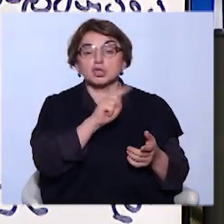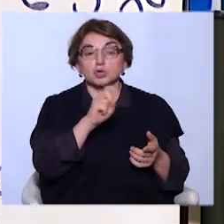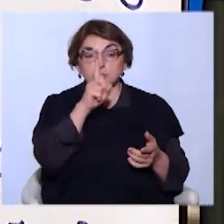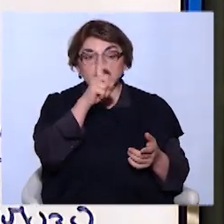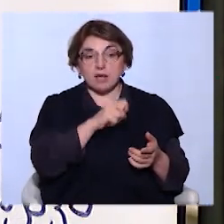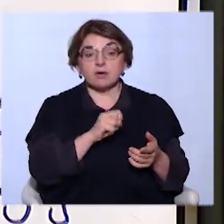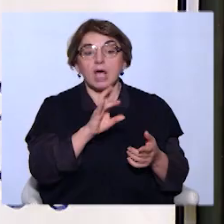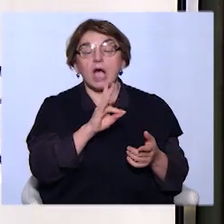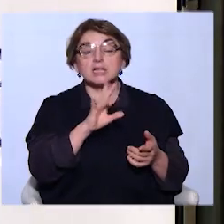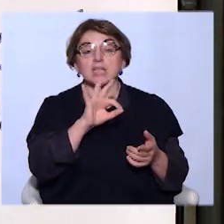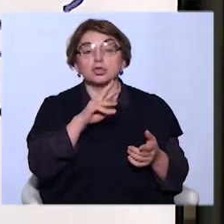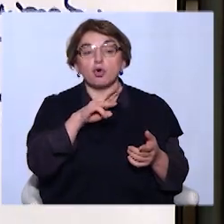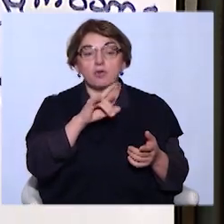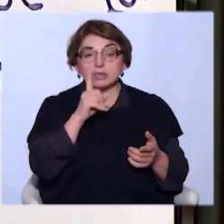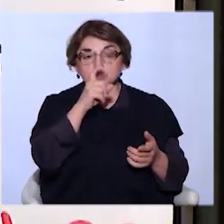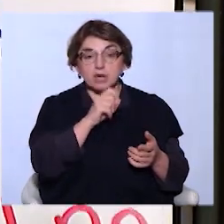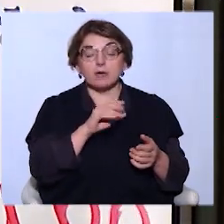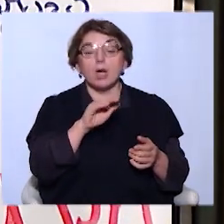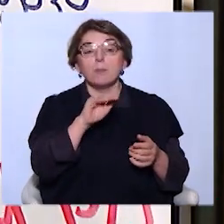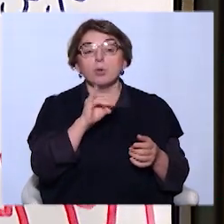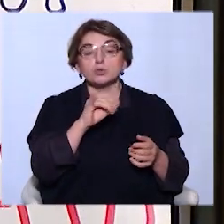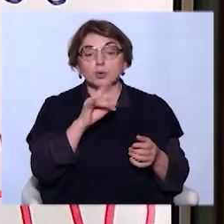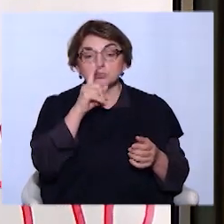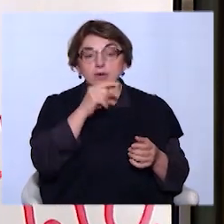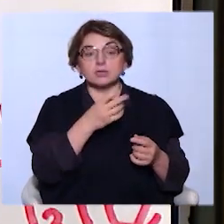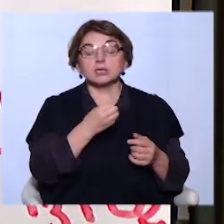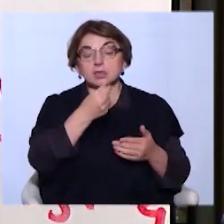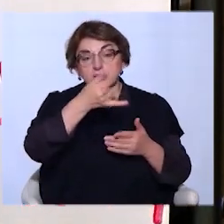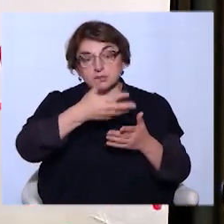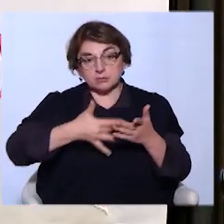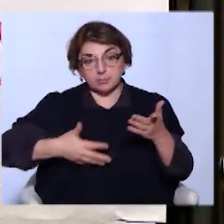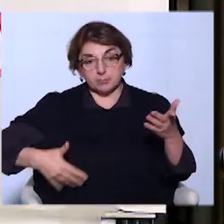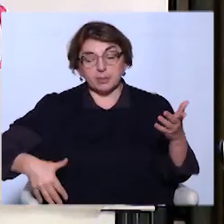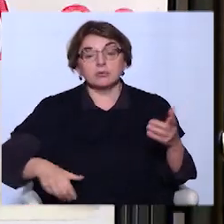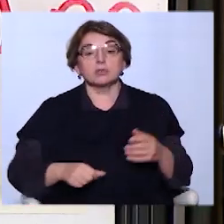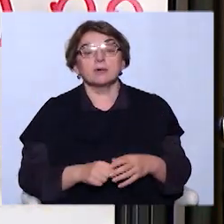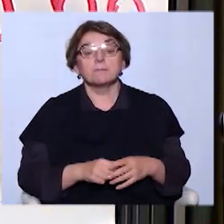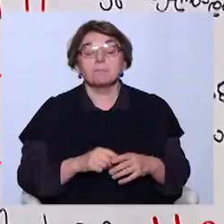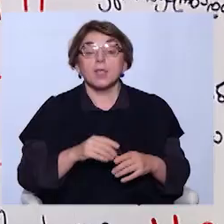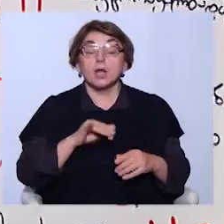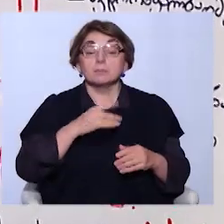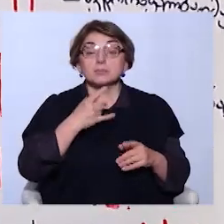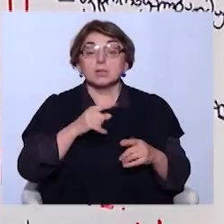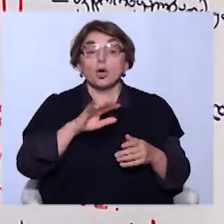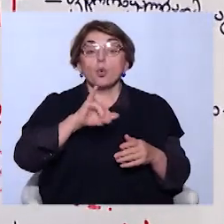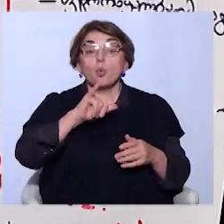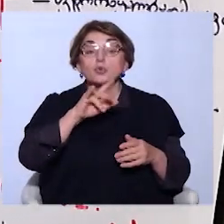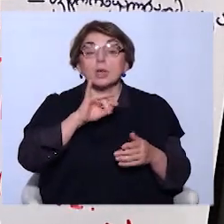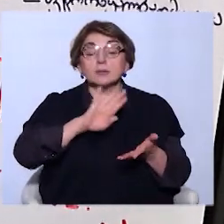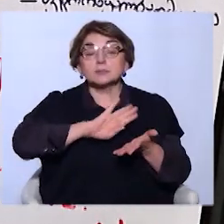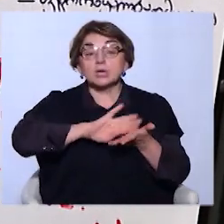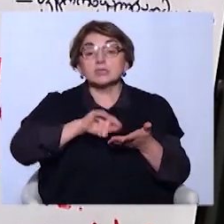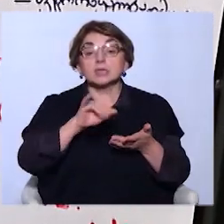მჟავა, აზოტოვანი მჟავა, ფოსფორ მჟავა და კიდევ სხვა უამრავი მჟავები. უჟანგბადო მჟავებია